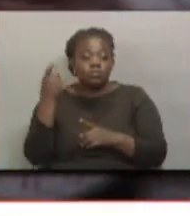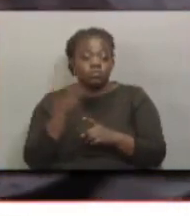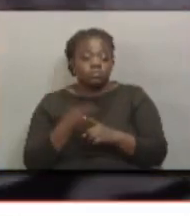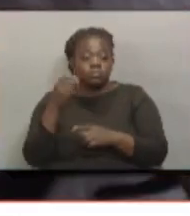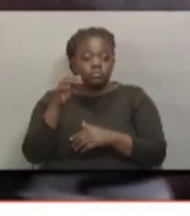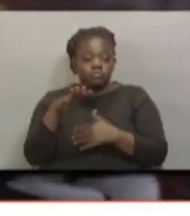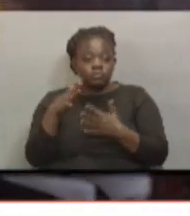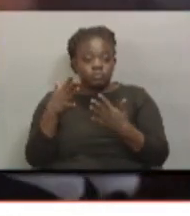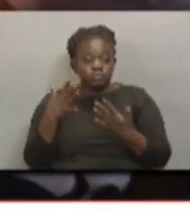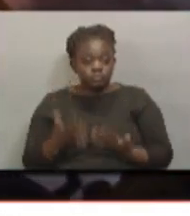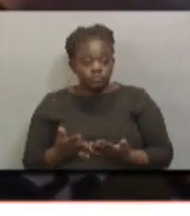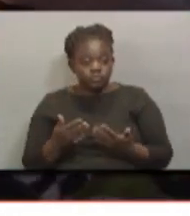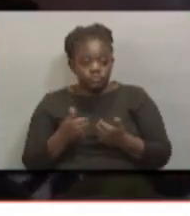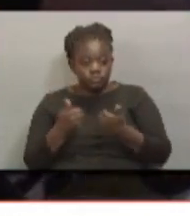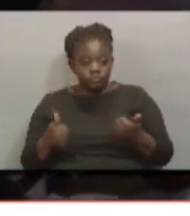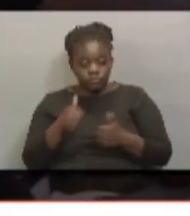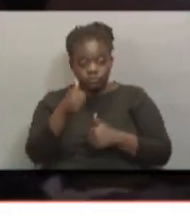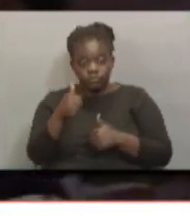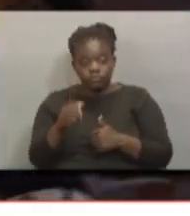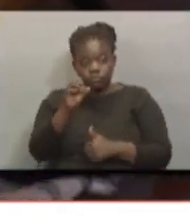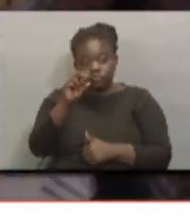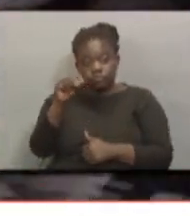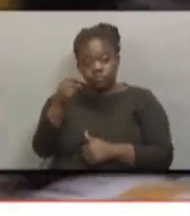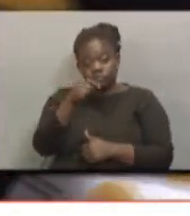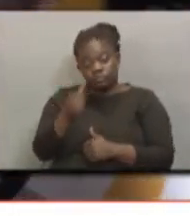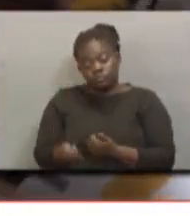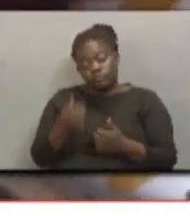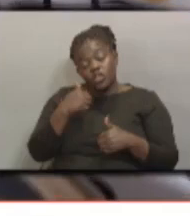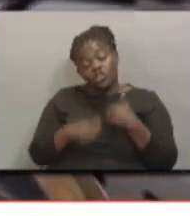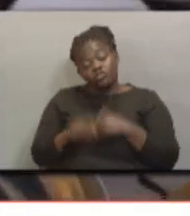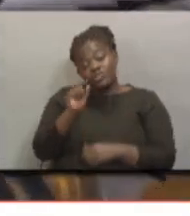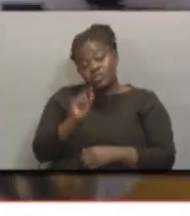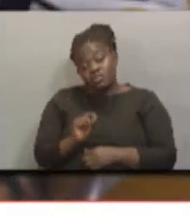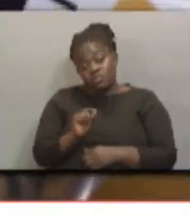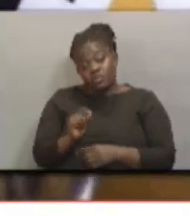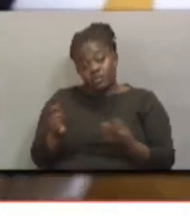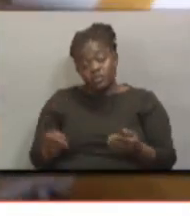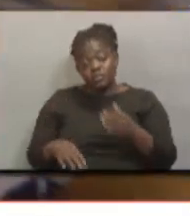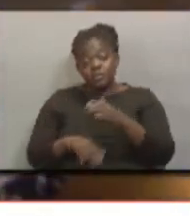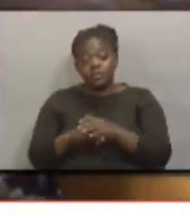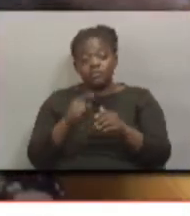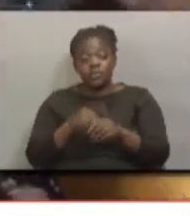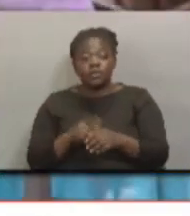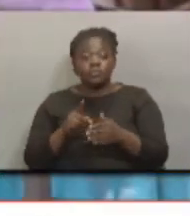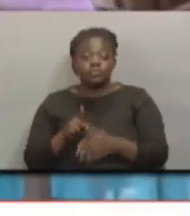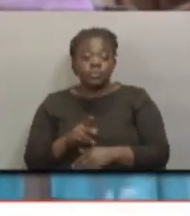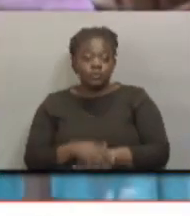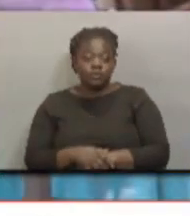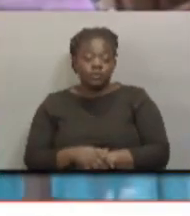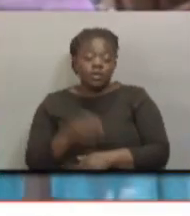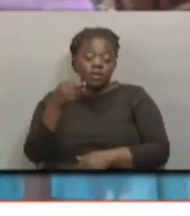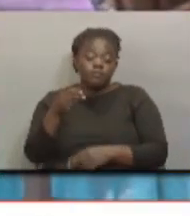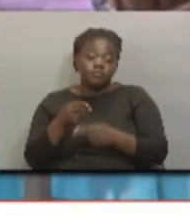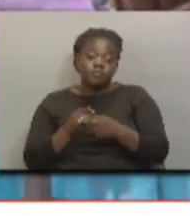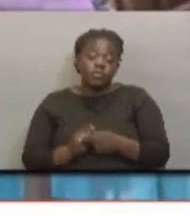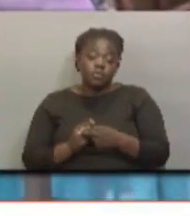nnyo okwawukanako n'ensimbi z'emyoga eziriko amagoba matono, ssaako obudde obumala okuzisasuliramu. If you borrow